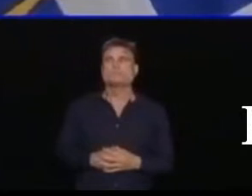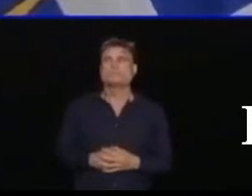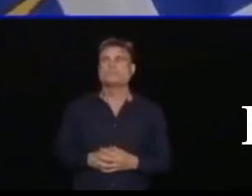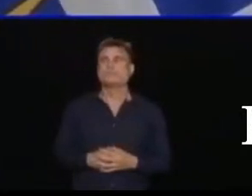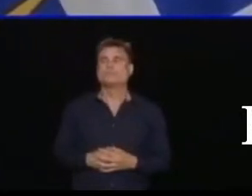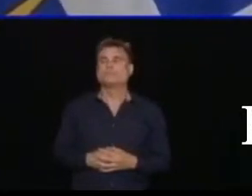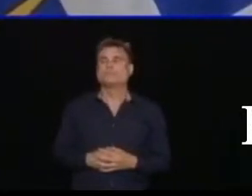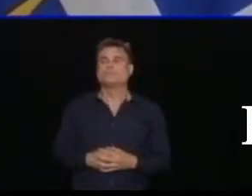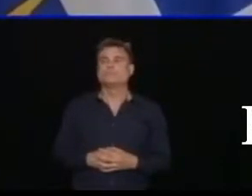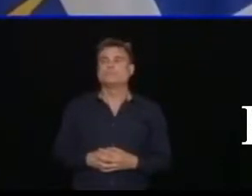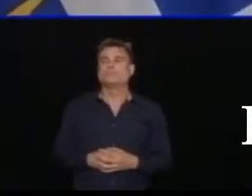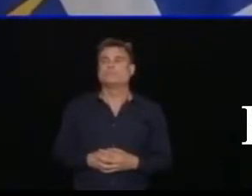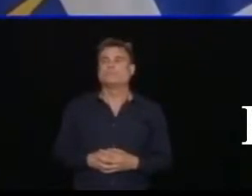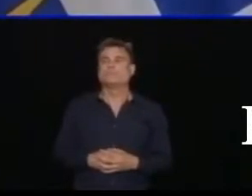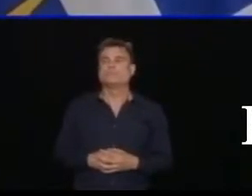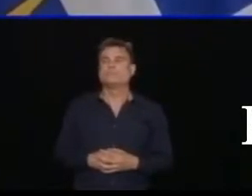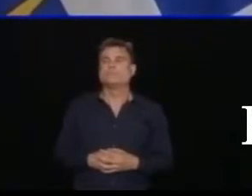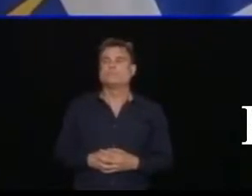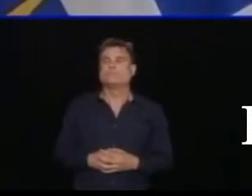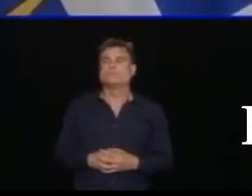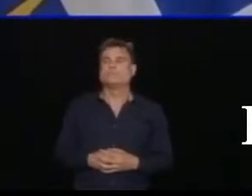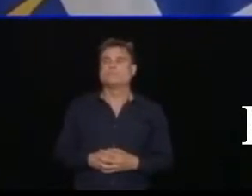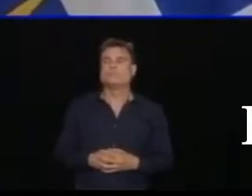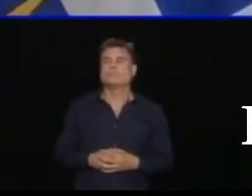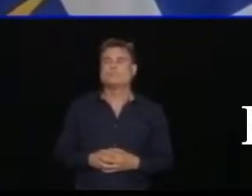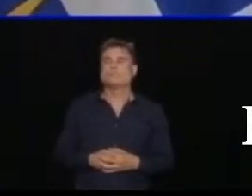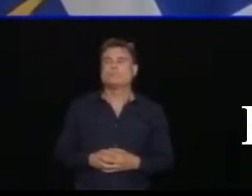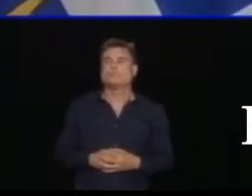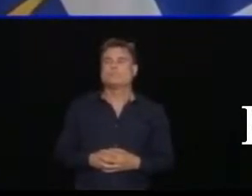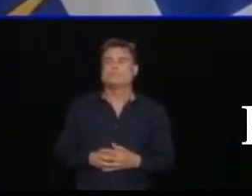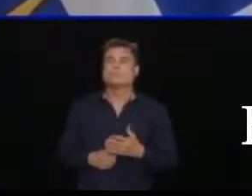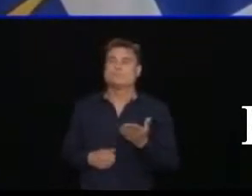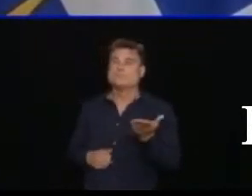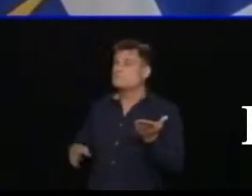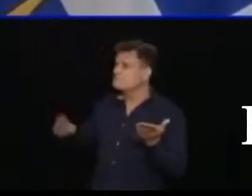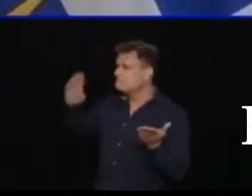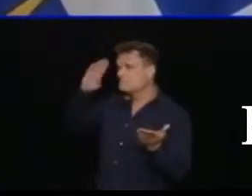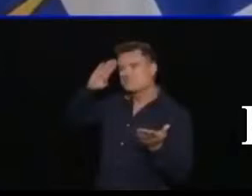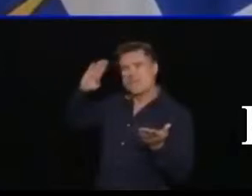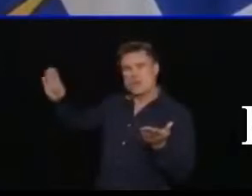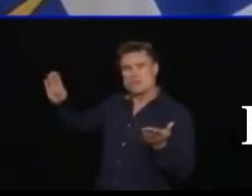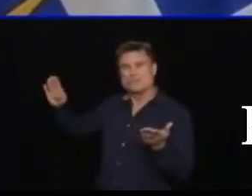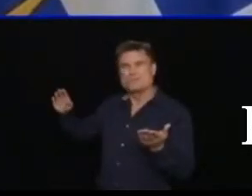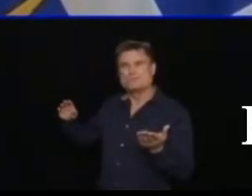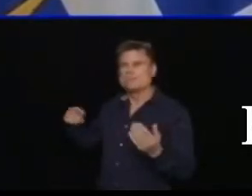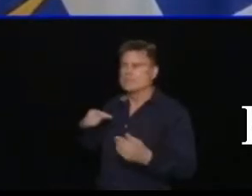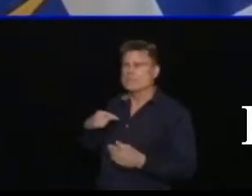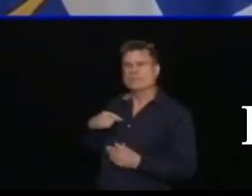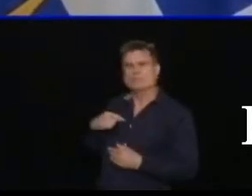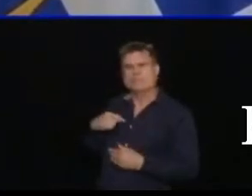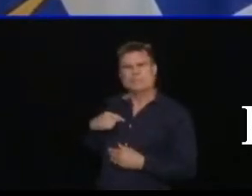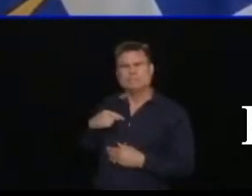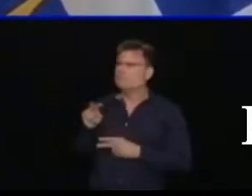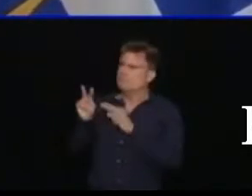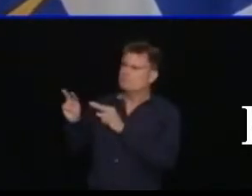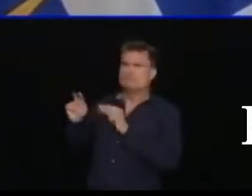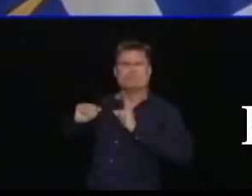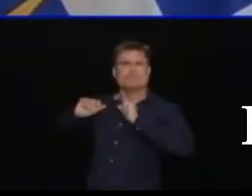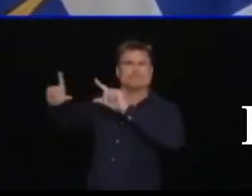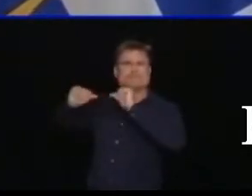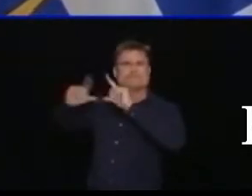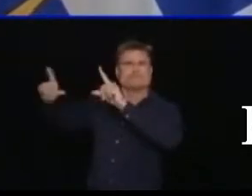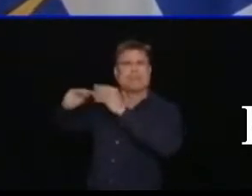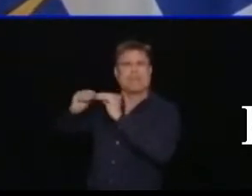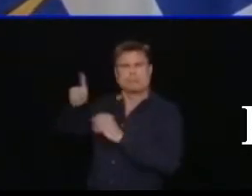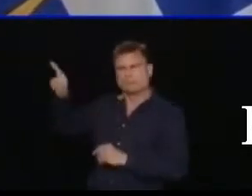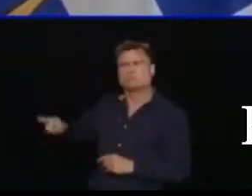Oh, hi, Dr. Henry and Minister Dix. It's very clear from these numbers that young people gathering 他 is 说 the 这个很 biggest 清楚 issue 了， right 这 now. 个现在就 Should 是年 bars 纪 and 轻的